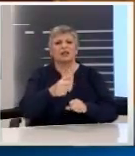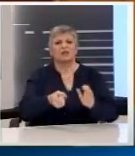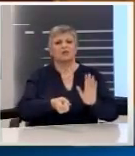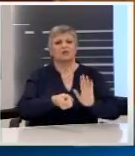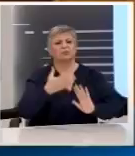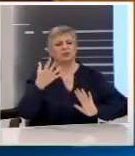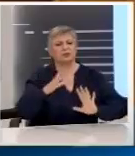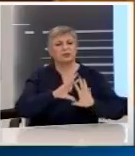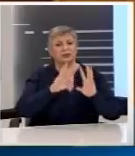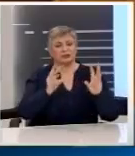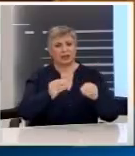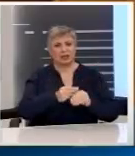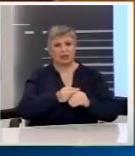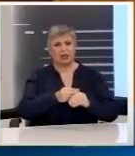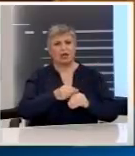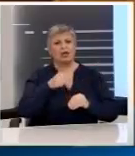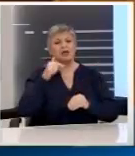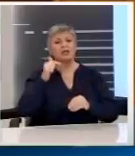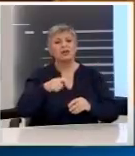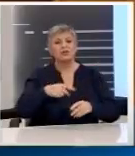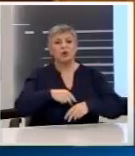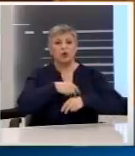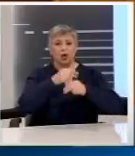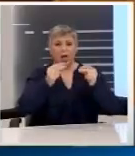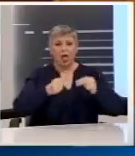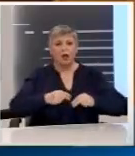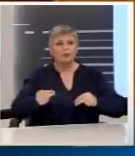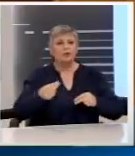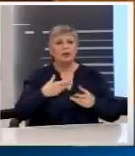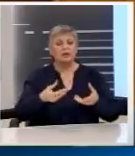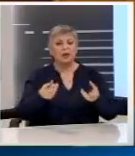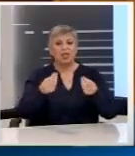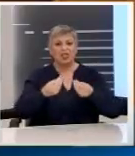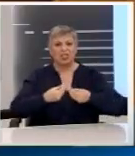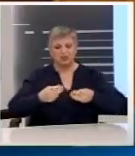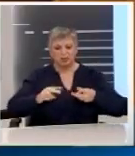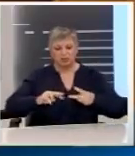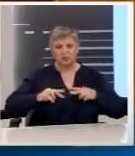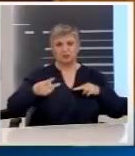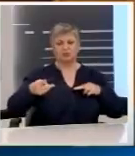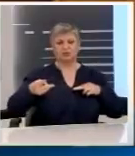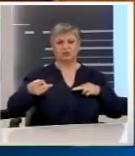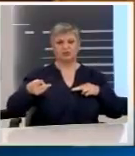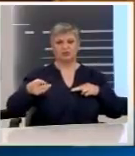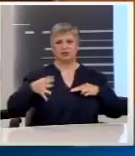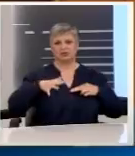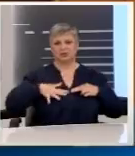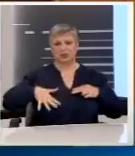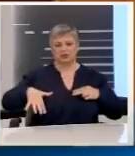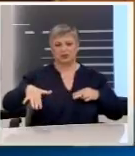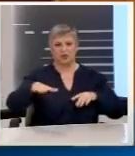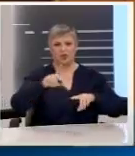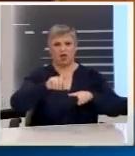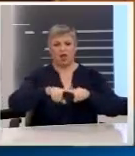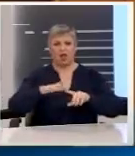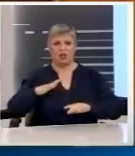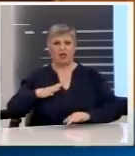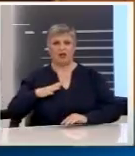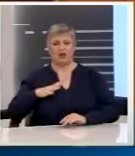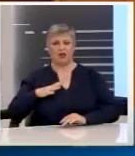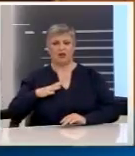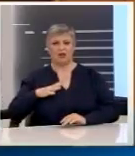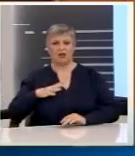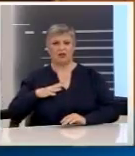την πολιτική ζωή του τόπου με αθλειότητες και με μίσος. Και ας αναρωτηθούν αυτοί που μας παρακολουθούν το γιατί το κάνουν.